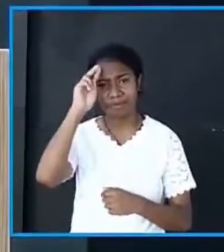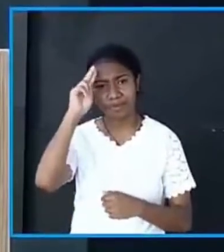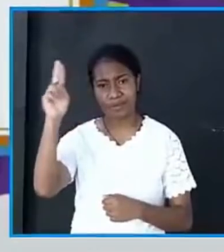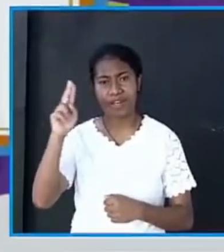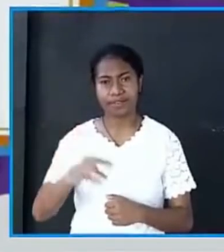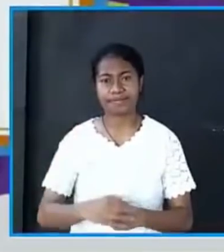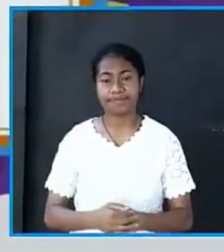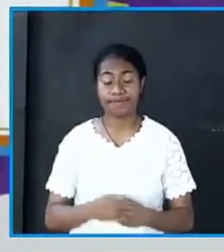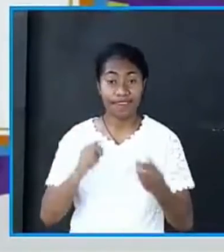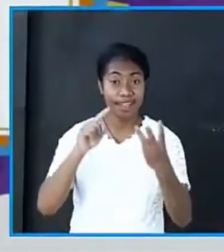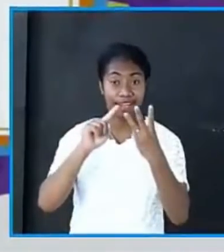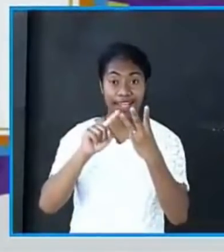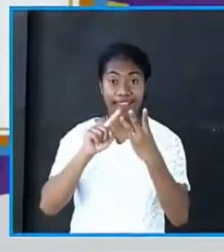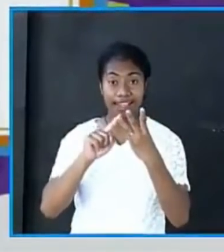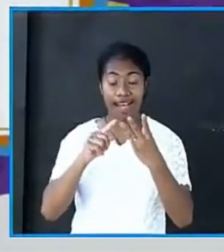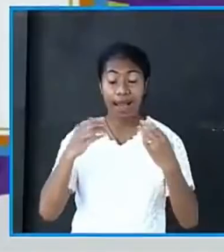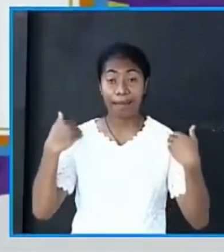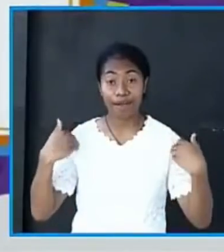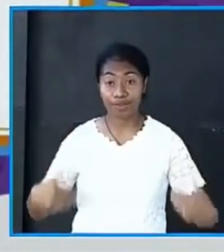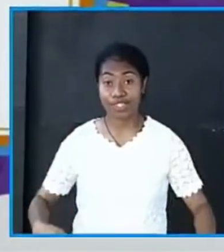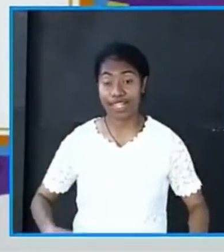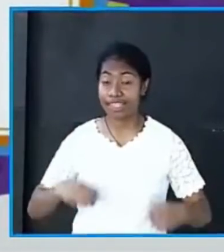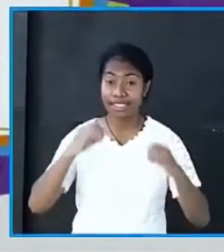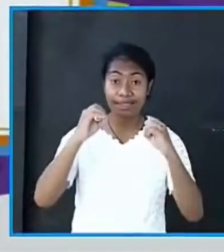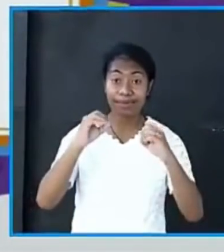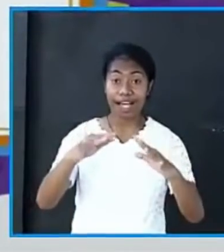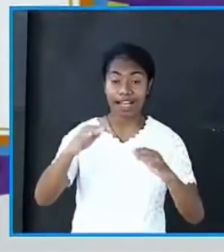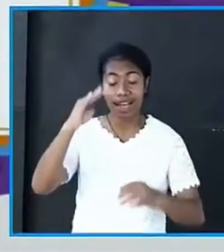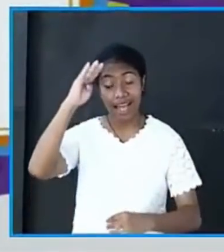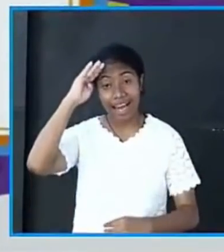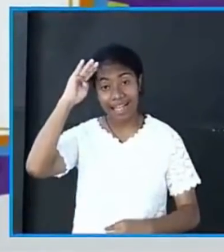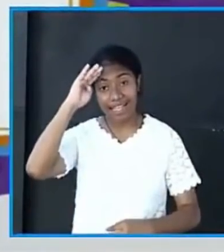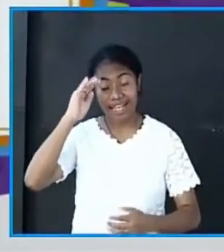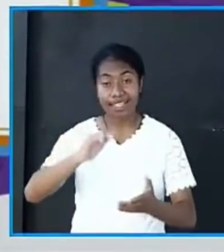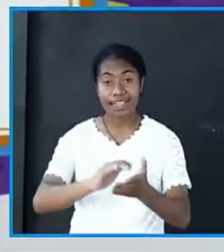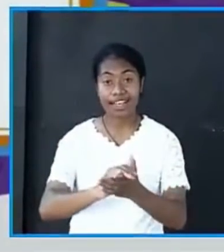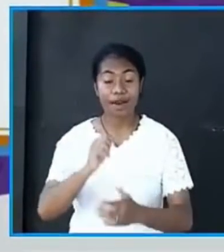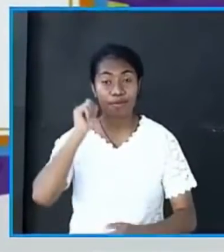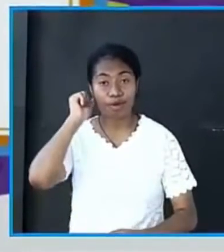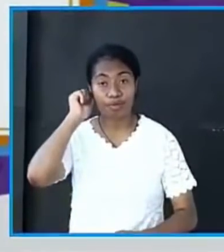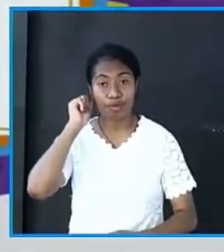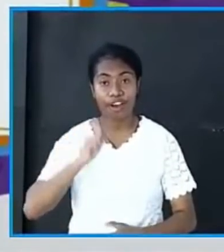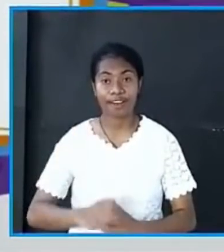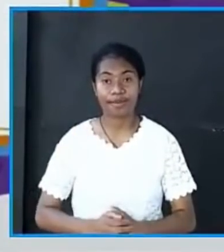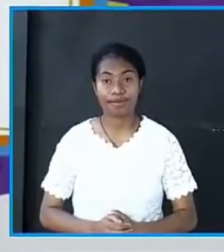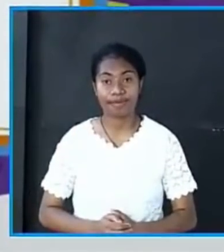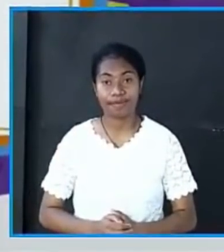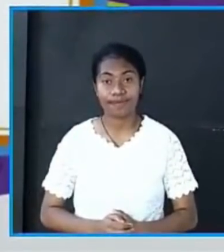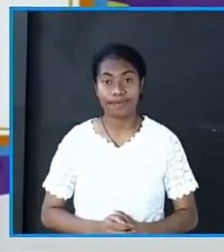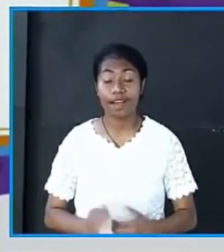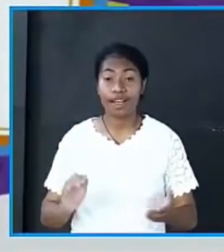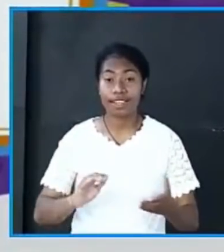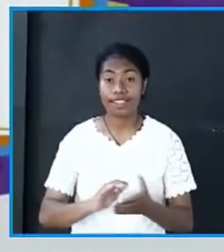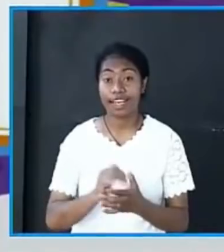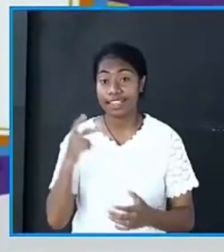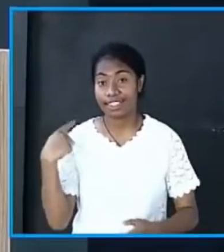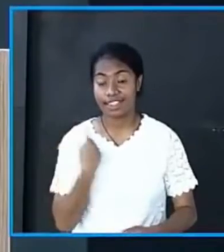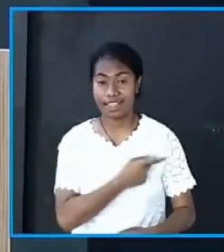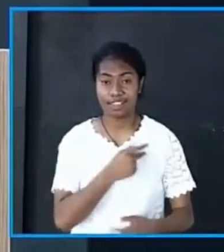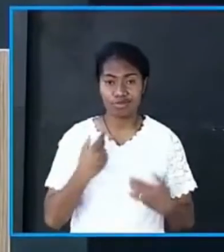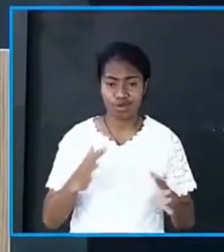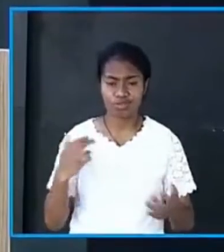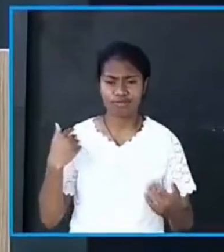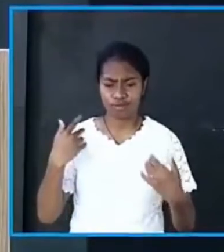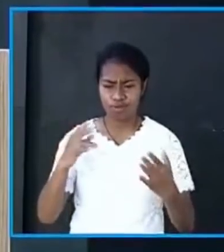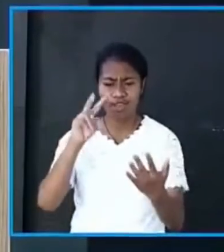ketiga manusia diciptakan laki-laki dan perempuan dan kita juga sudah